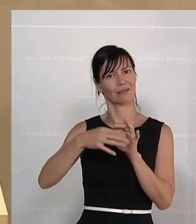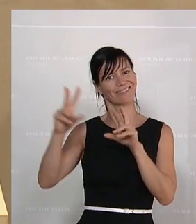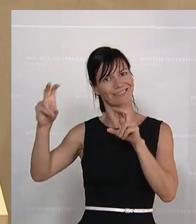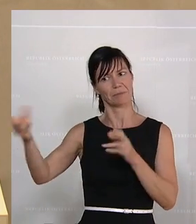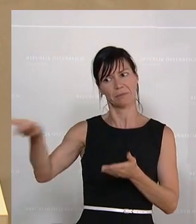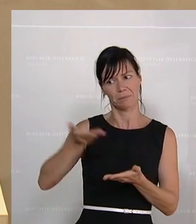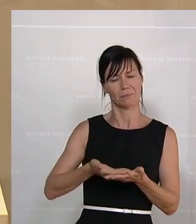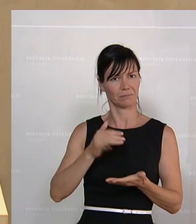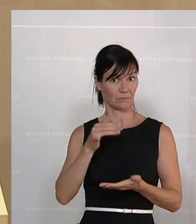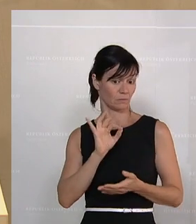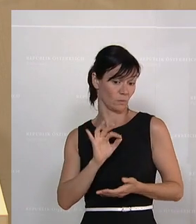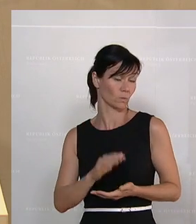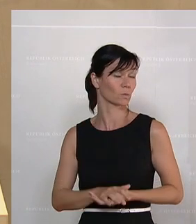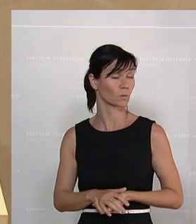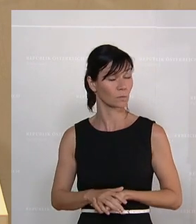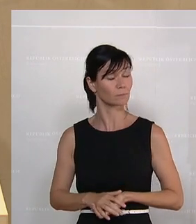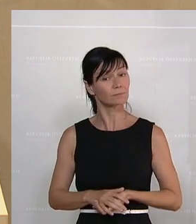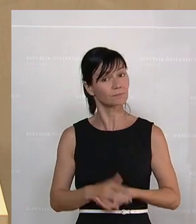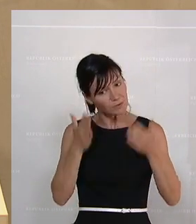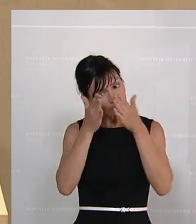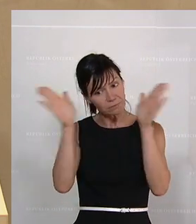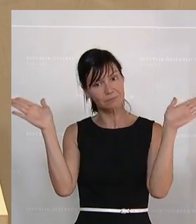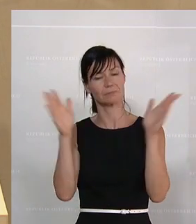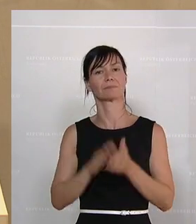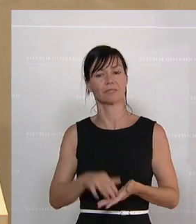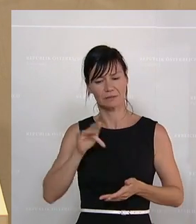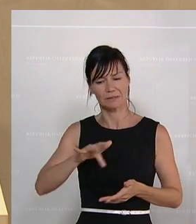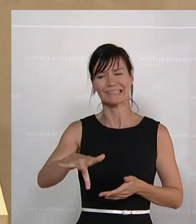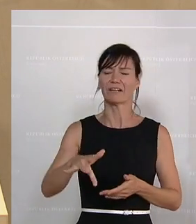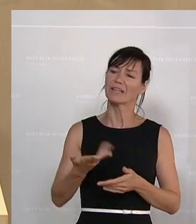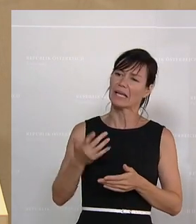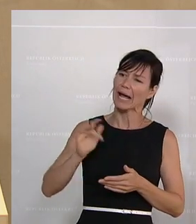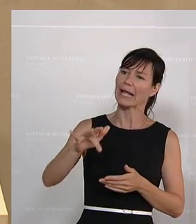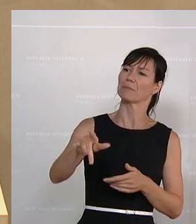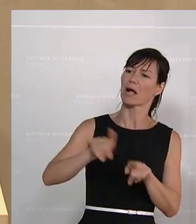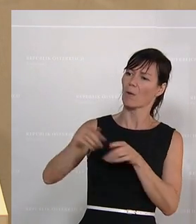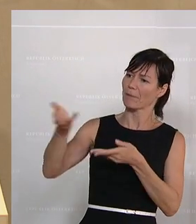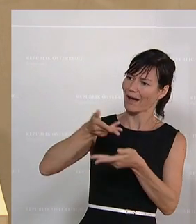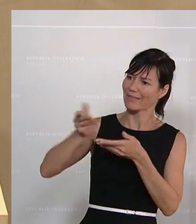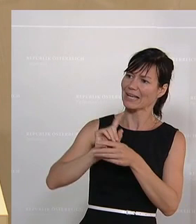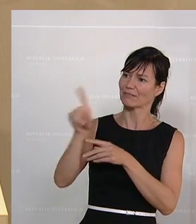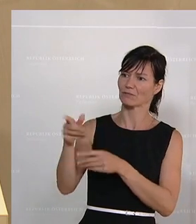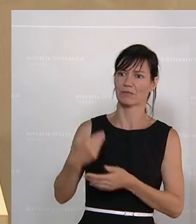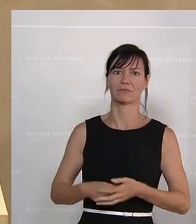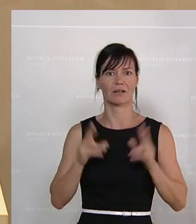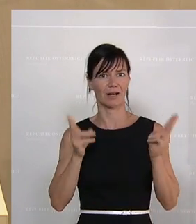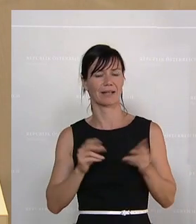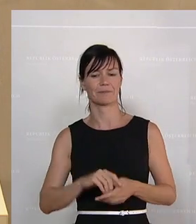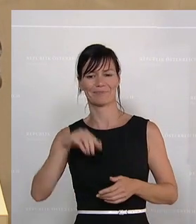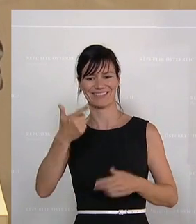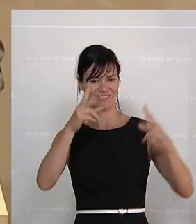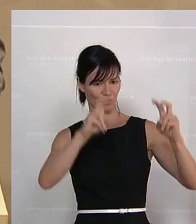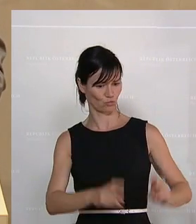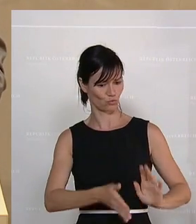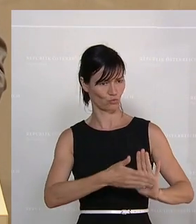beleuchten zu lassen was durch regelmäßige externe beraterinnen und berater erfolgen kann zwei studien habe ich hier wichtiger